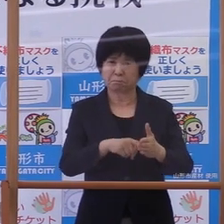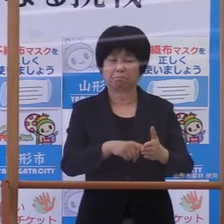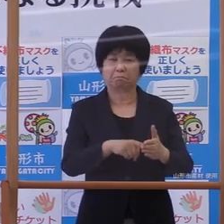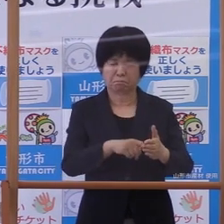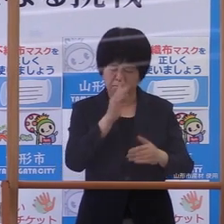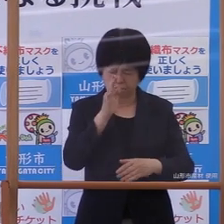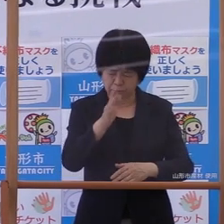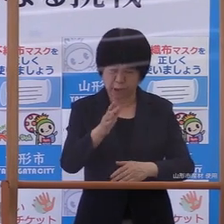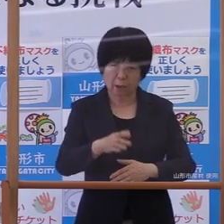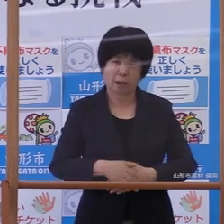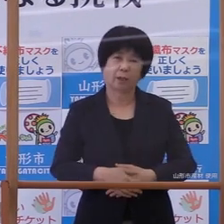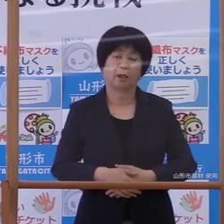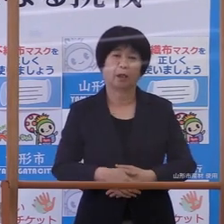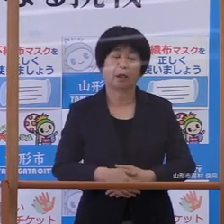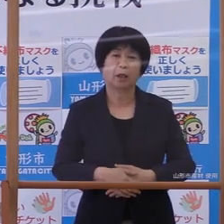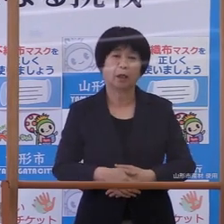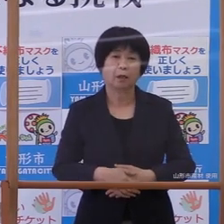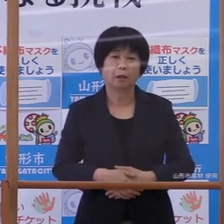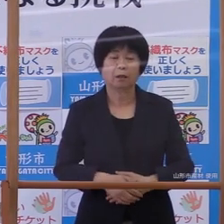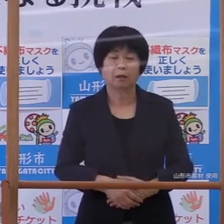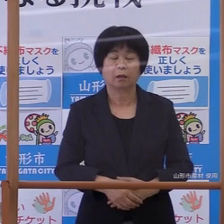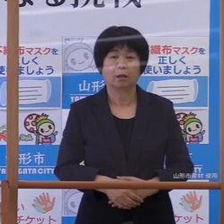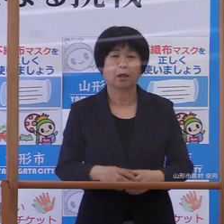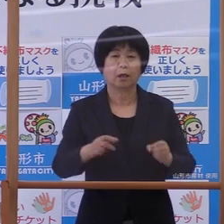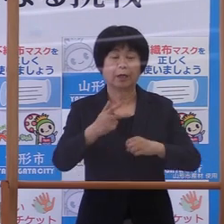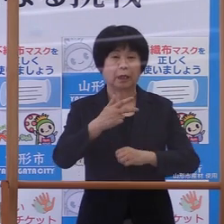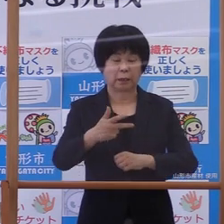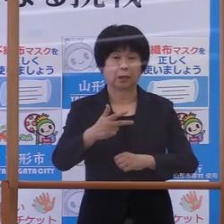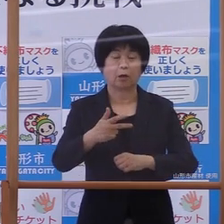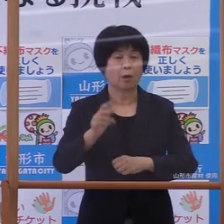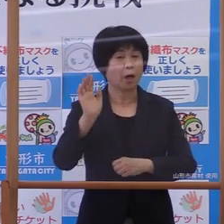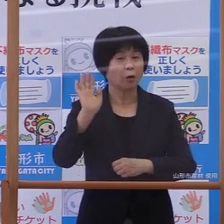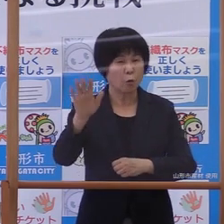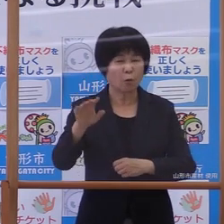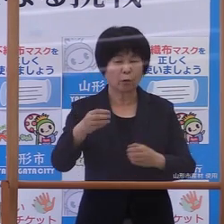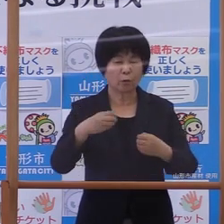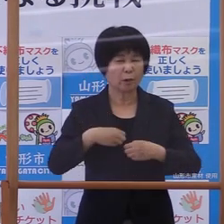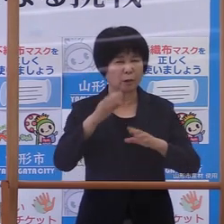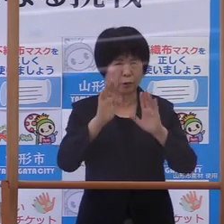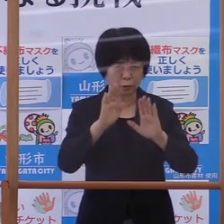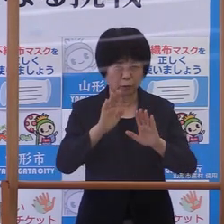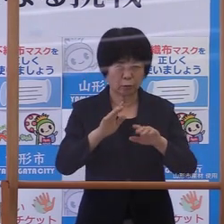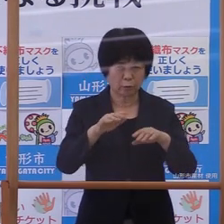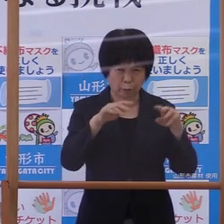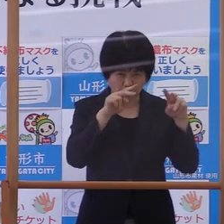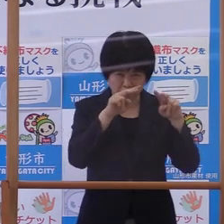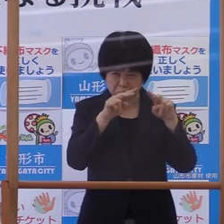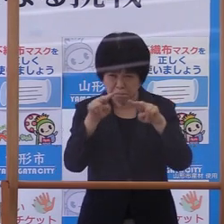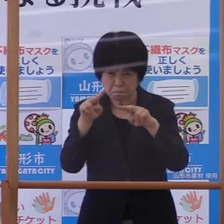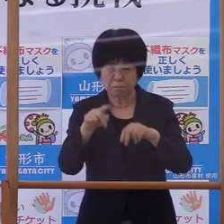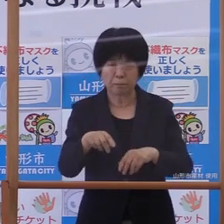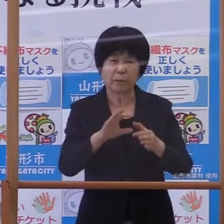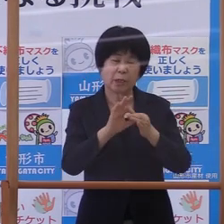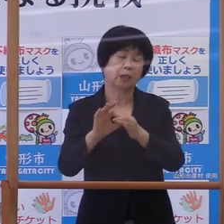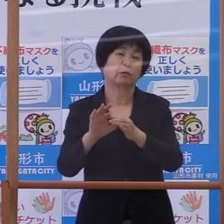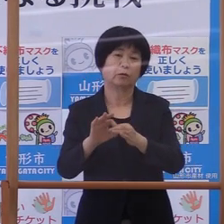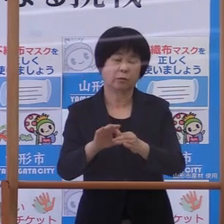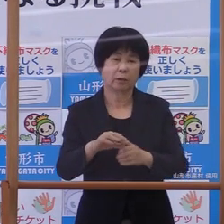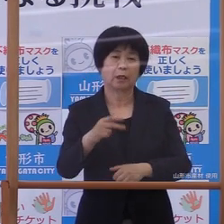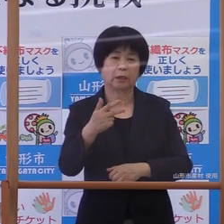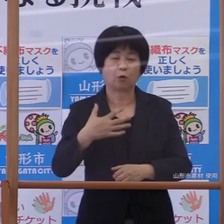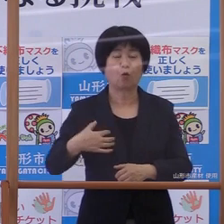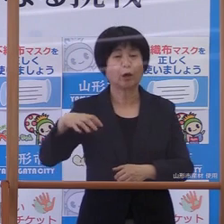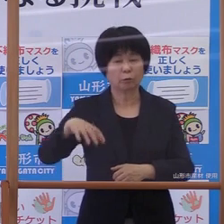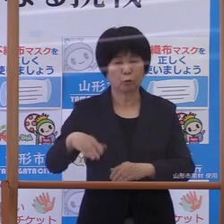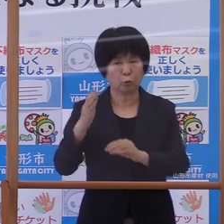ようお願い申し上げます。山形市では今後の感染状況を注視するとともに、引き続き市保健